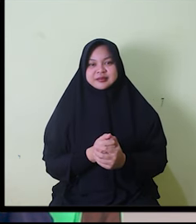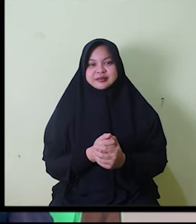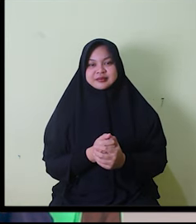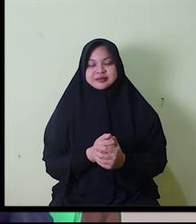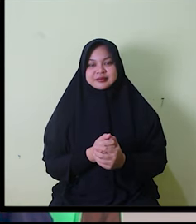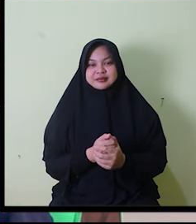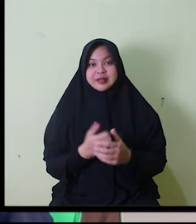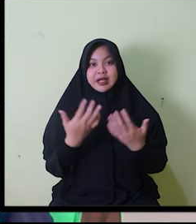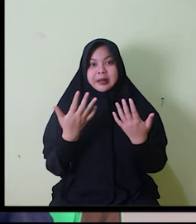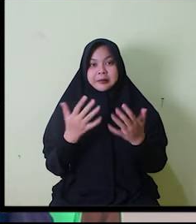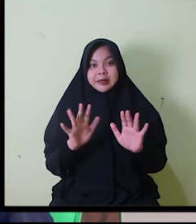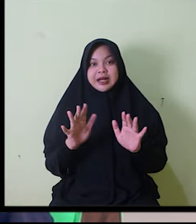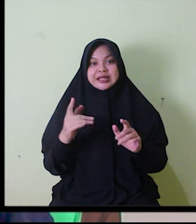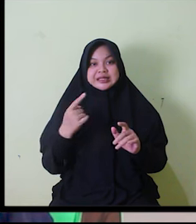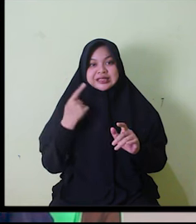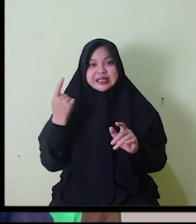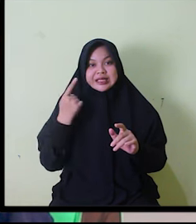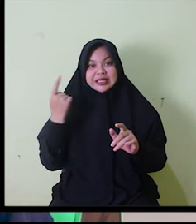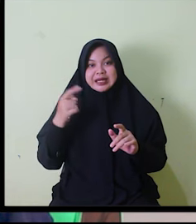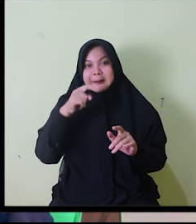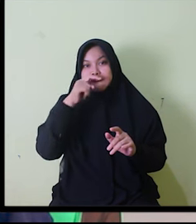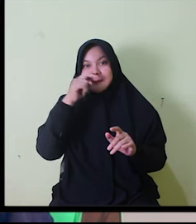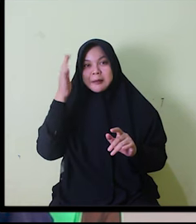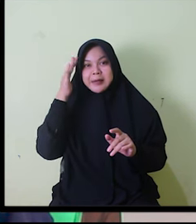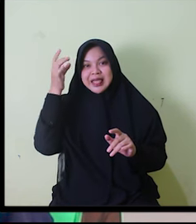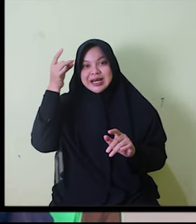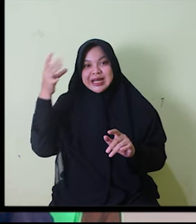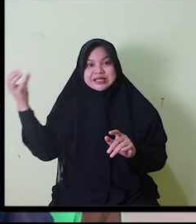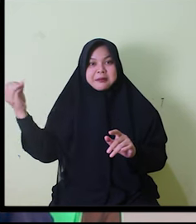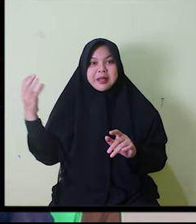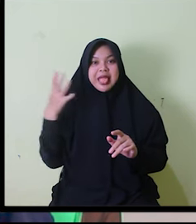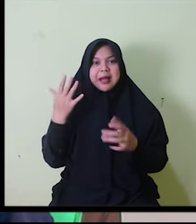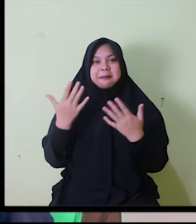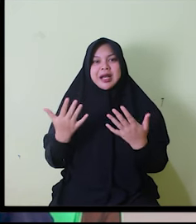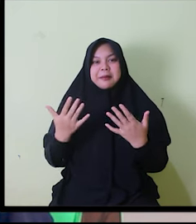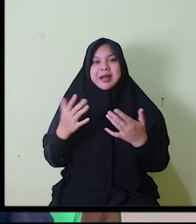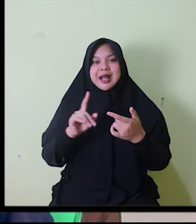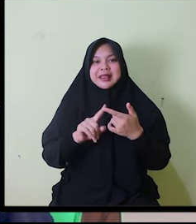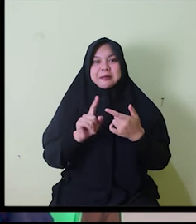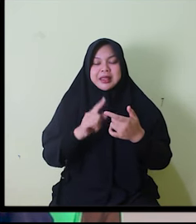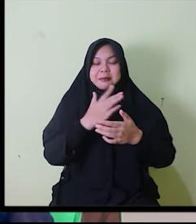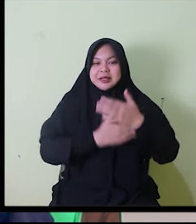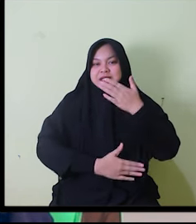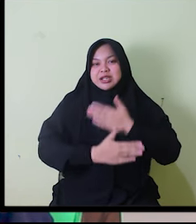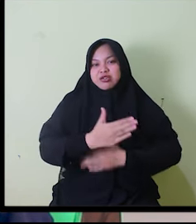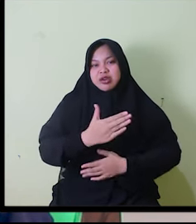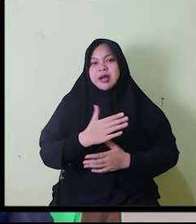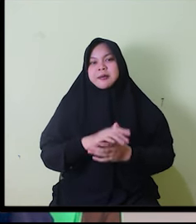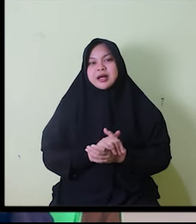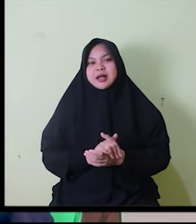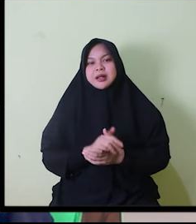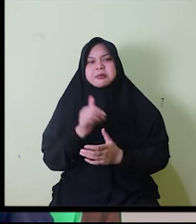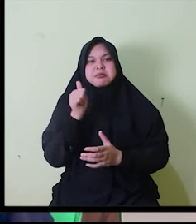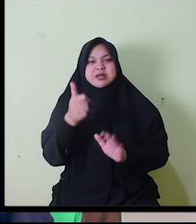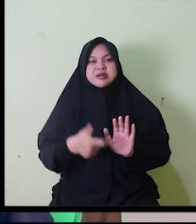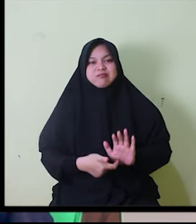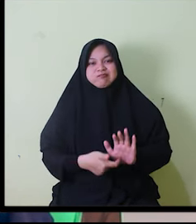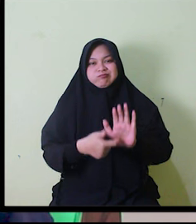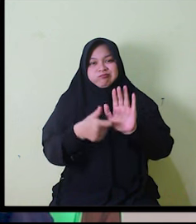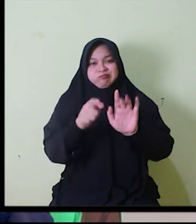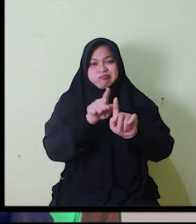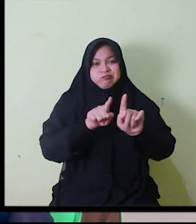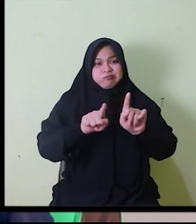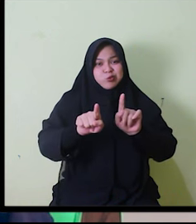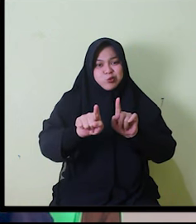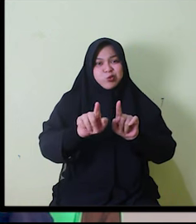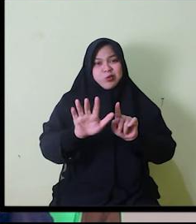yang pernah sering disampaikan oleh Pak luras bagaimana teman-teman di fabel ini bisa kelihatan tuh Iya bahwa